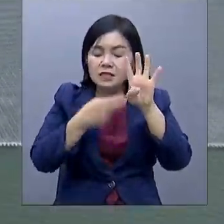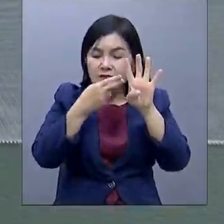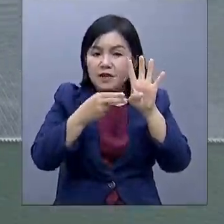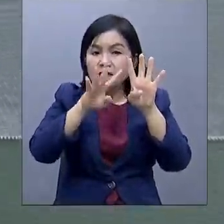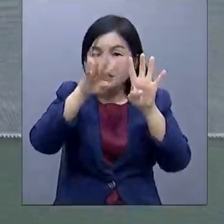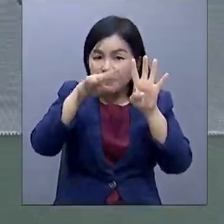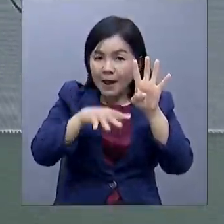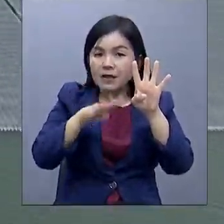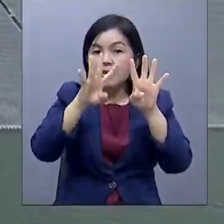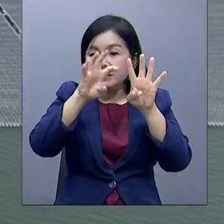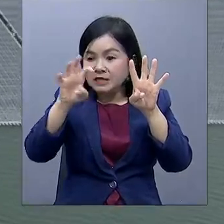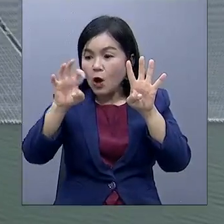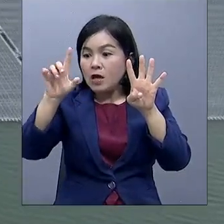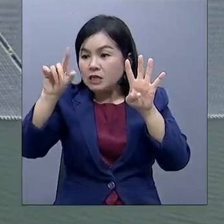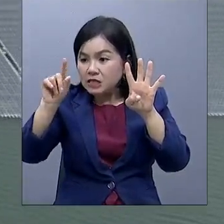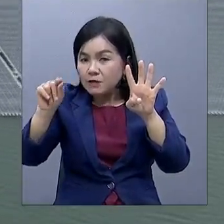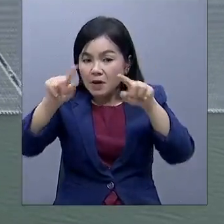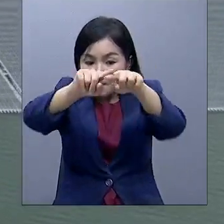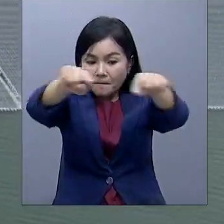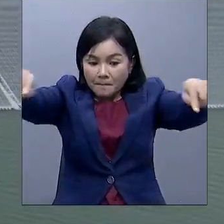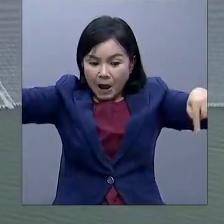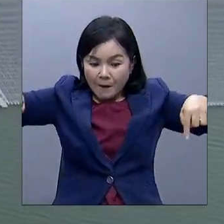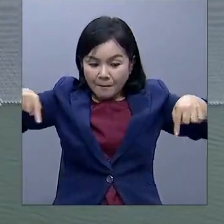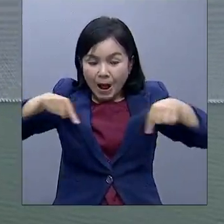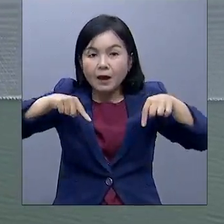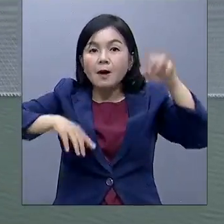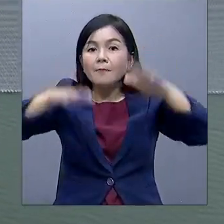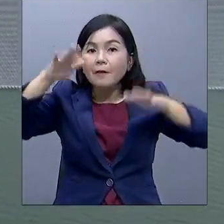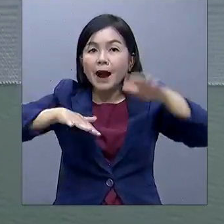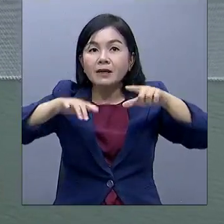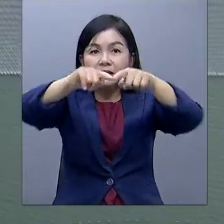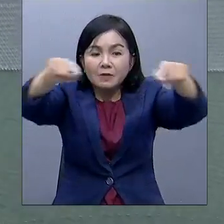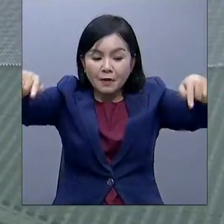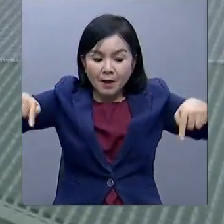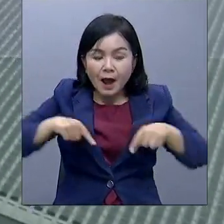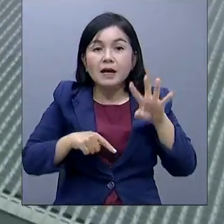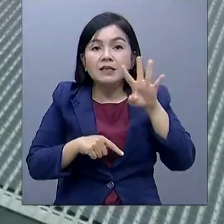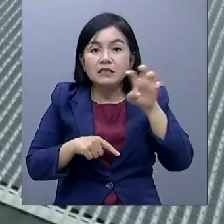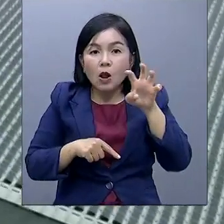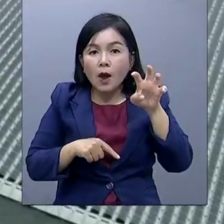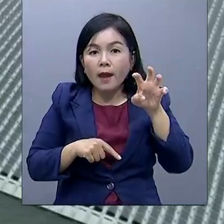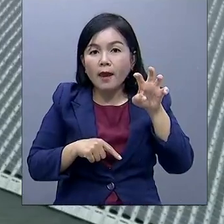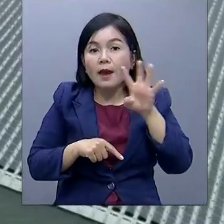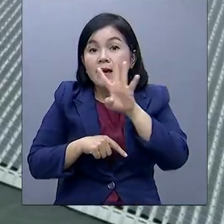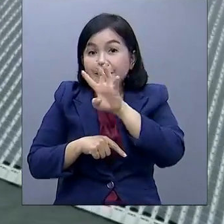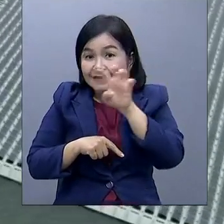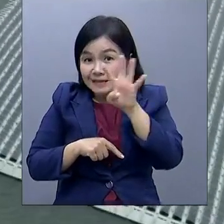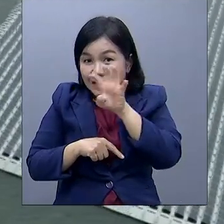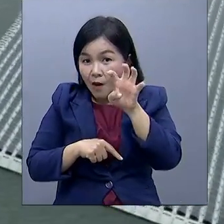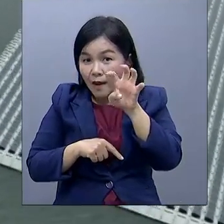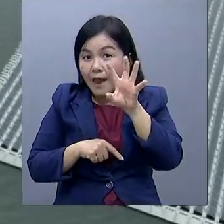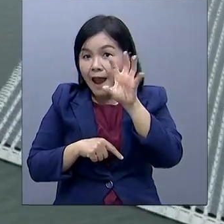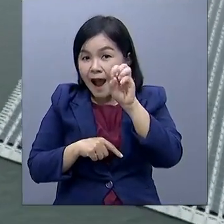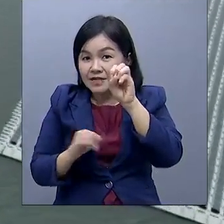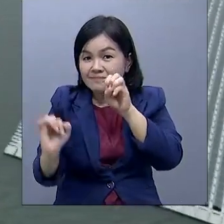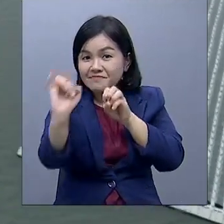144,420 แผงคิดรวมแล้วเป็นพื้นที่ที่เราใช้วางแผงเนี่ย450ไร ่ครับซึ่งอย่างพอด้วยขนาดใหญ่ขนาดนี้